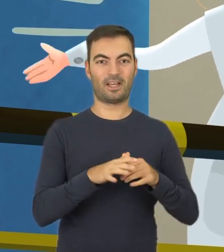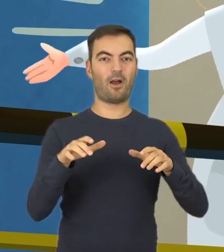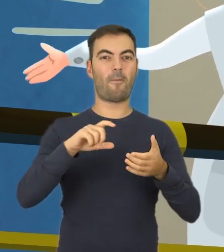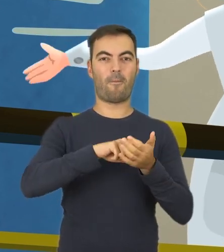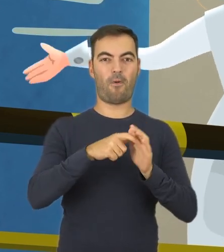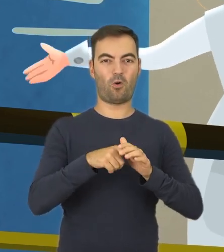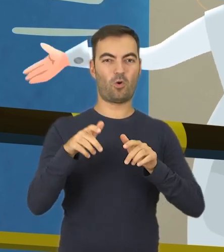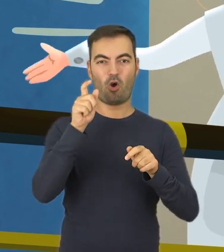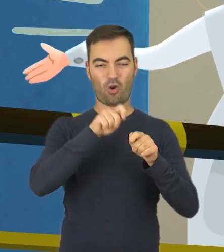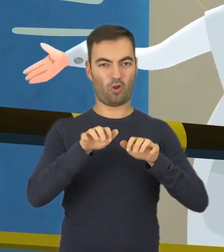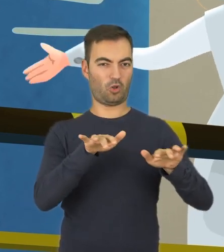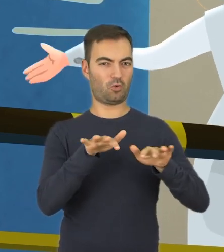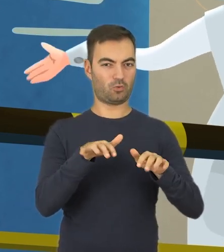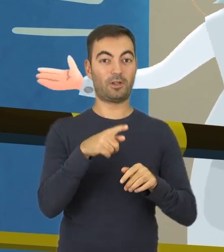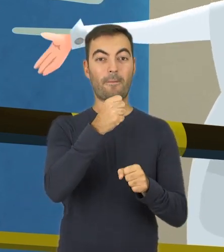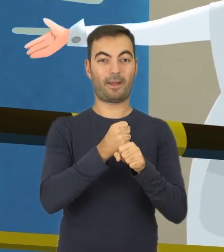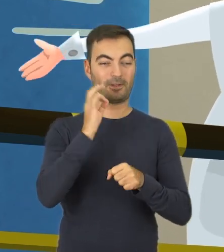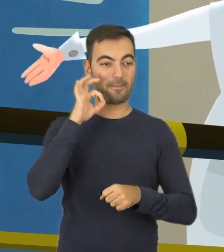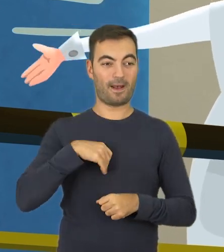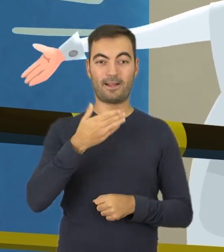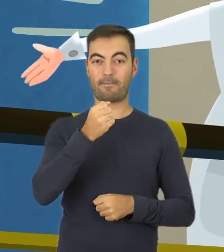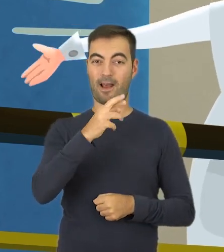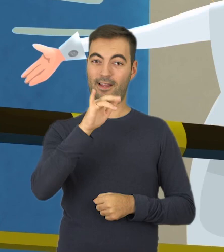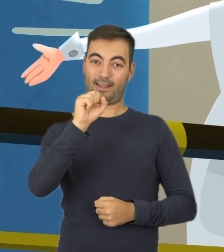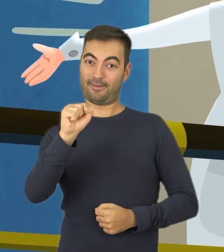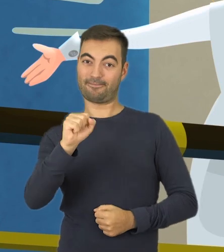sterownię, w której pracuje Pani Maria.